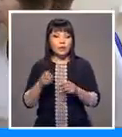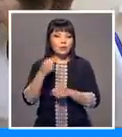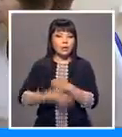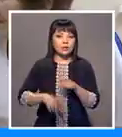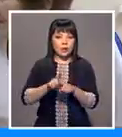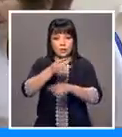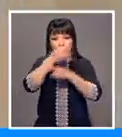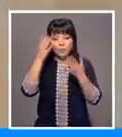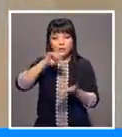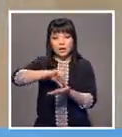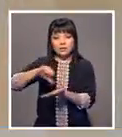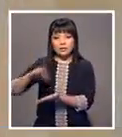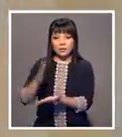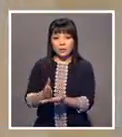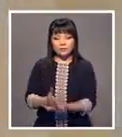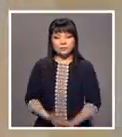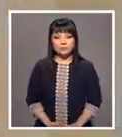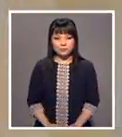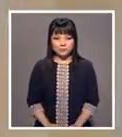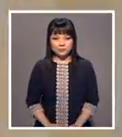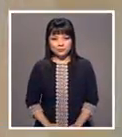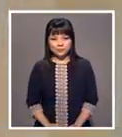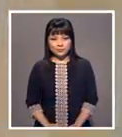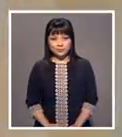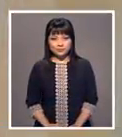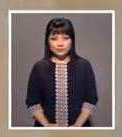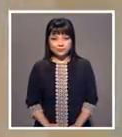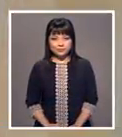орталығындағы жандар. Ермек Елберген, Хайдар Айғожа, Қазақстан ұлттық арнасы, Көкшетау.